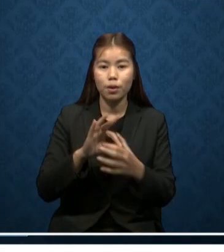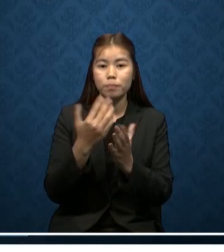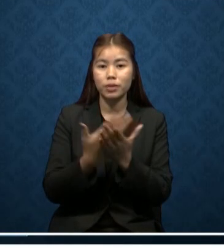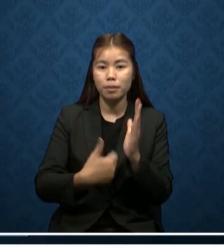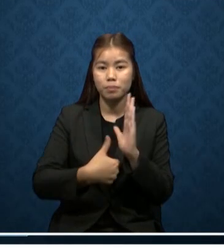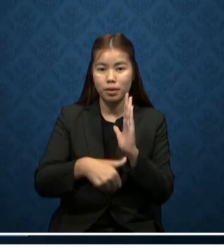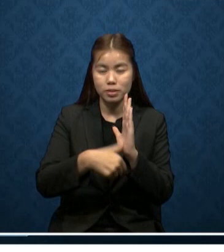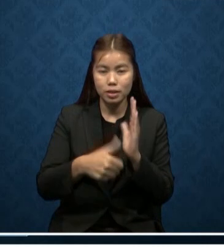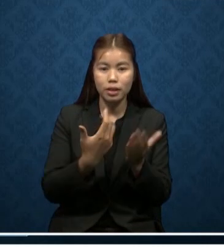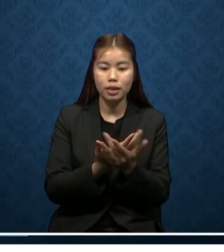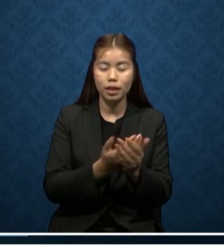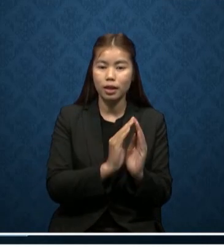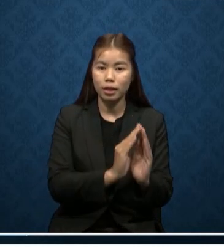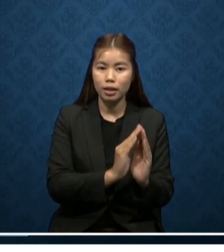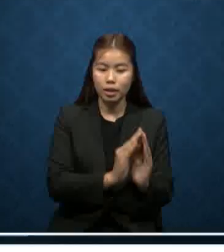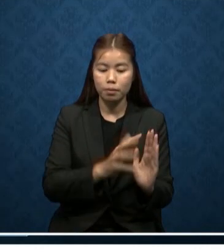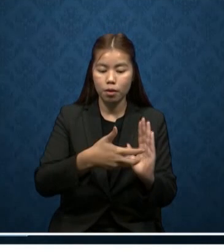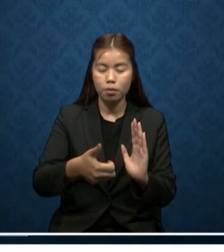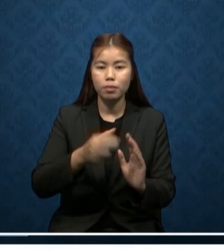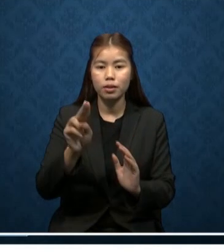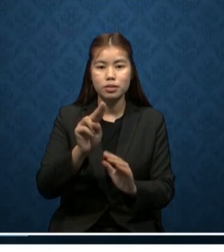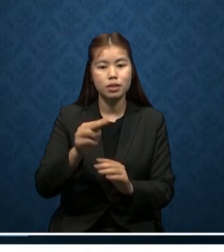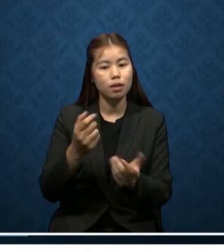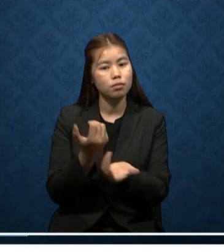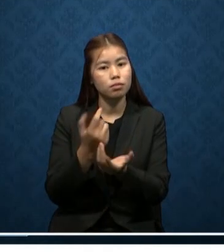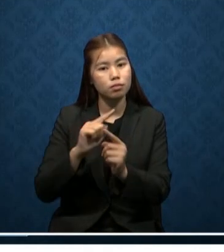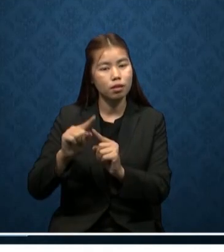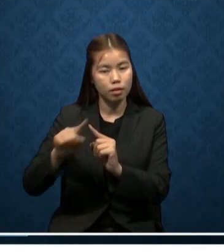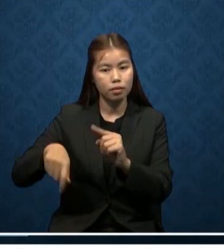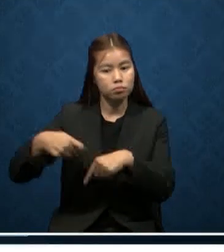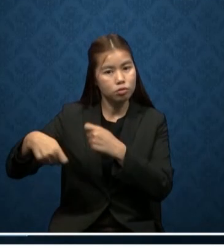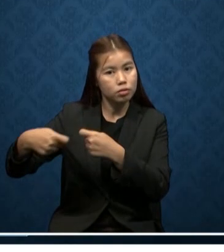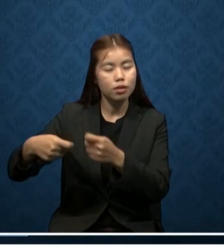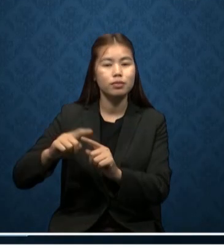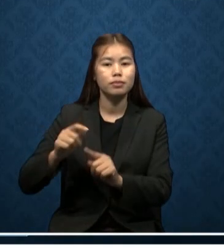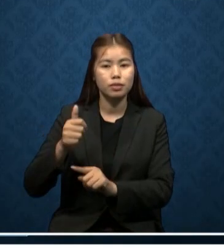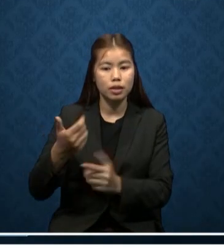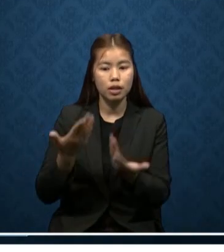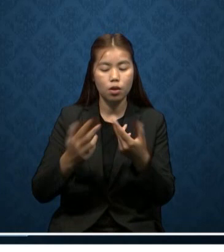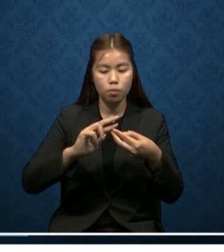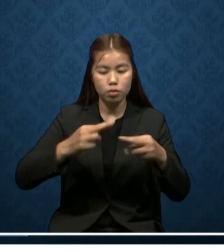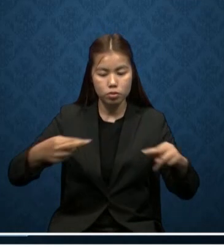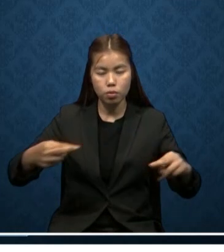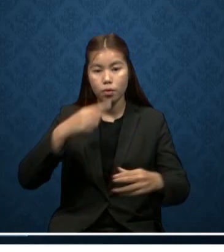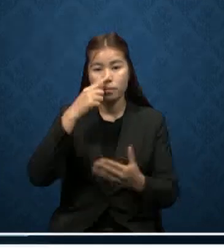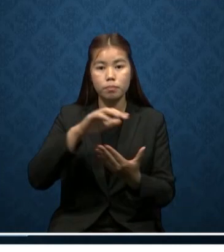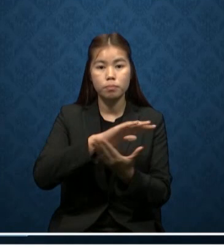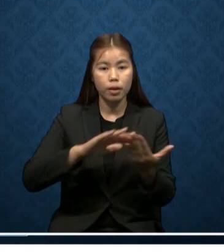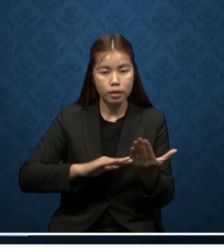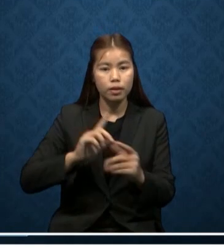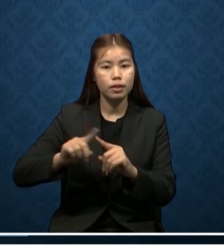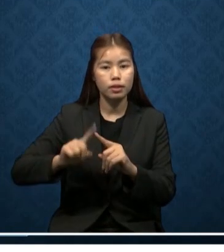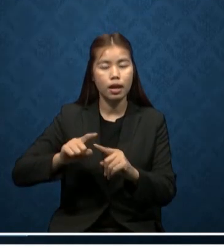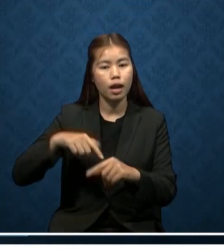ที่จัดเก็บได้นำไปใช้อย่างมีประสิทธิภาพแล้วก็ห่วงโซ่คุณค่าของประเทศเพื่อบรรลุเป้าหมายยุธศาสตร์